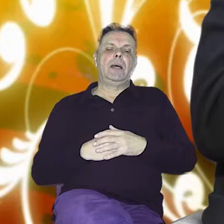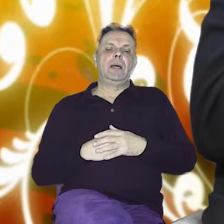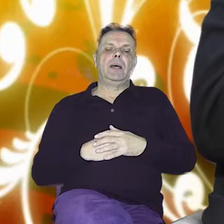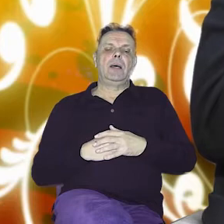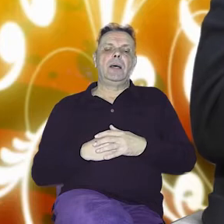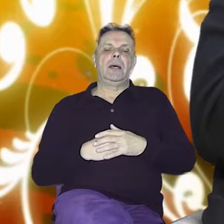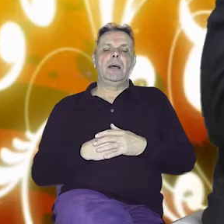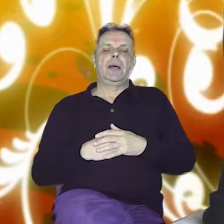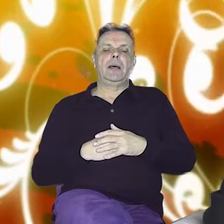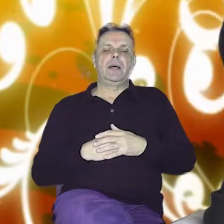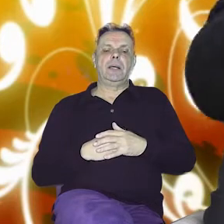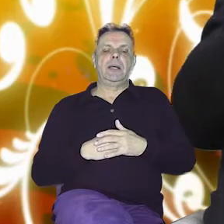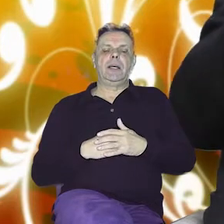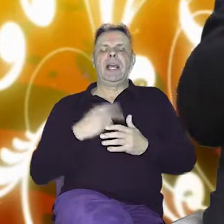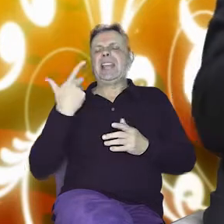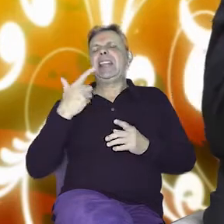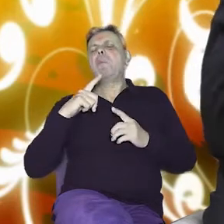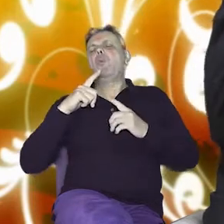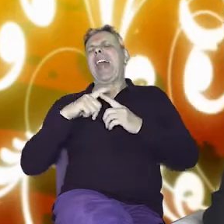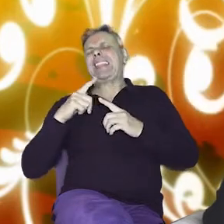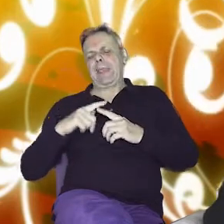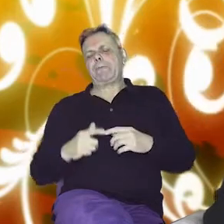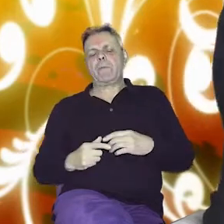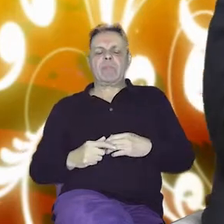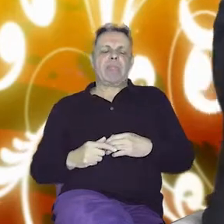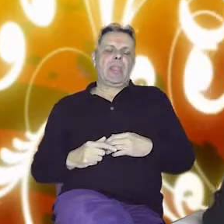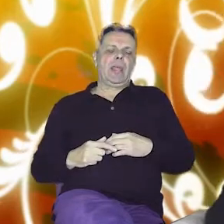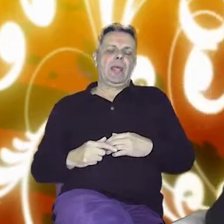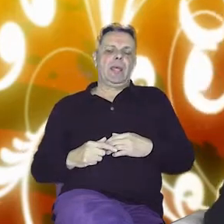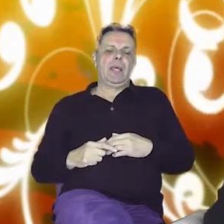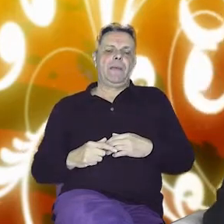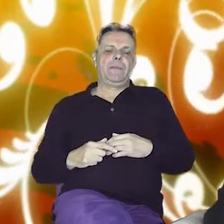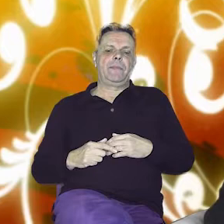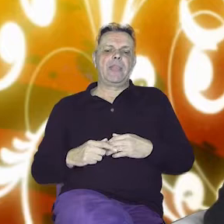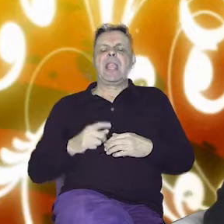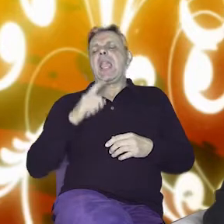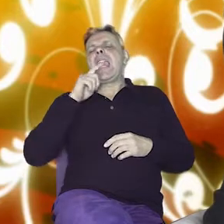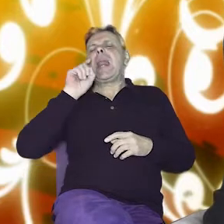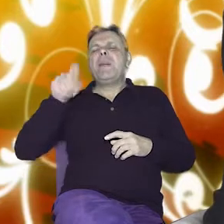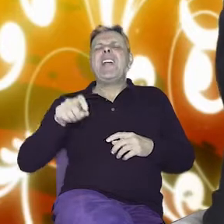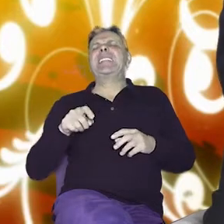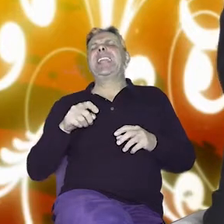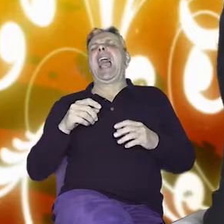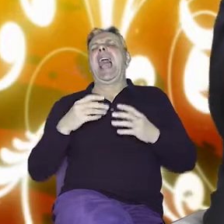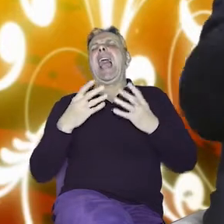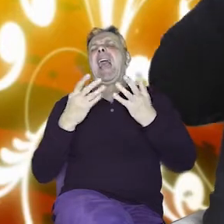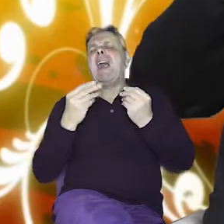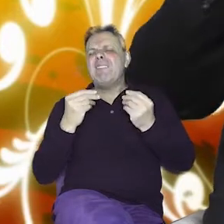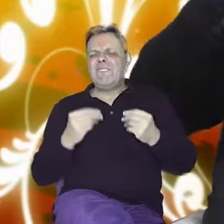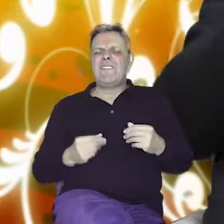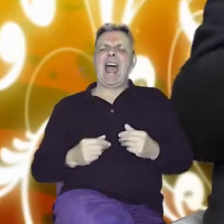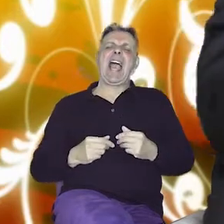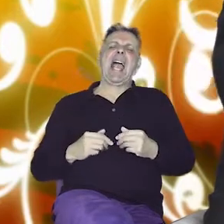Zadnjih 15 godina postoji jedan time princip koji se zove tišiju, znači tkivo i